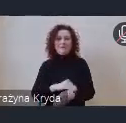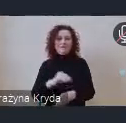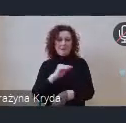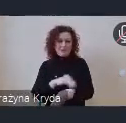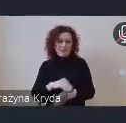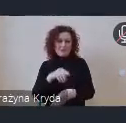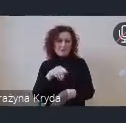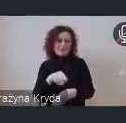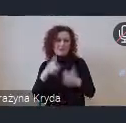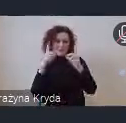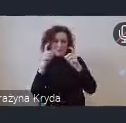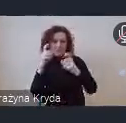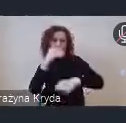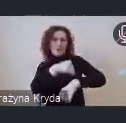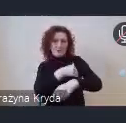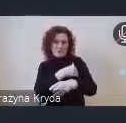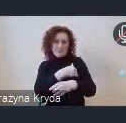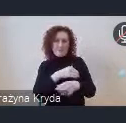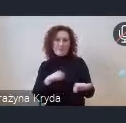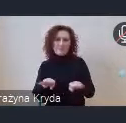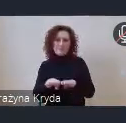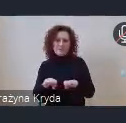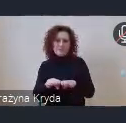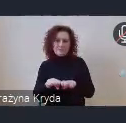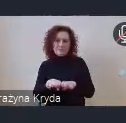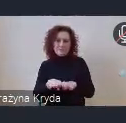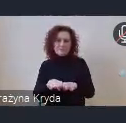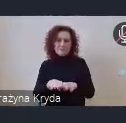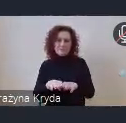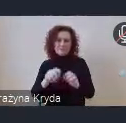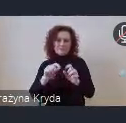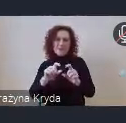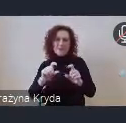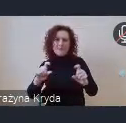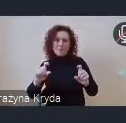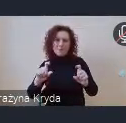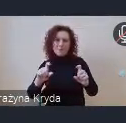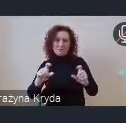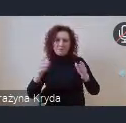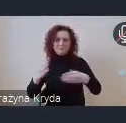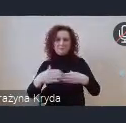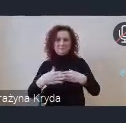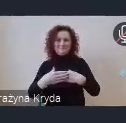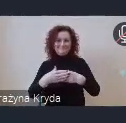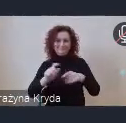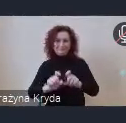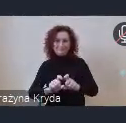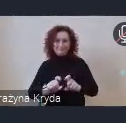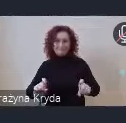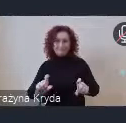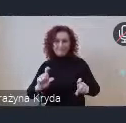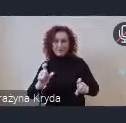Zespołu Szkół gdzieś tam Wielkopolsce jak byłem na odbycie próg ma jakieś cztery centymetry tutaj w drzwiach no i po prostu pan konserwator